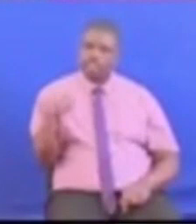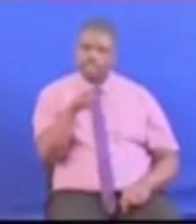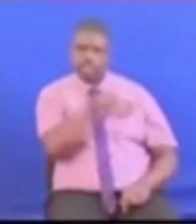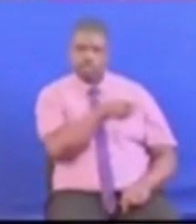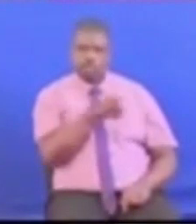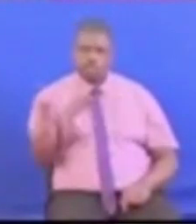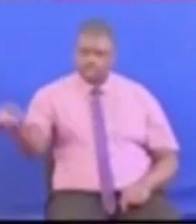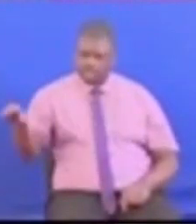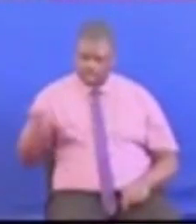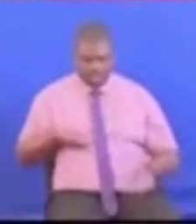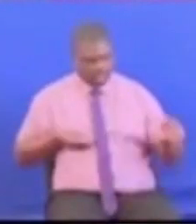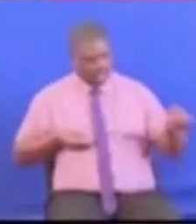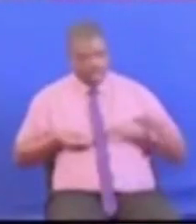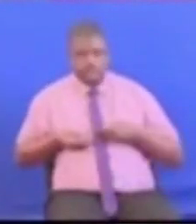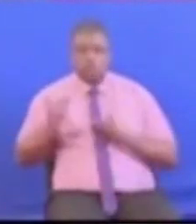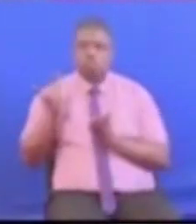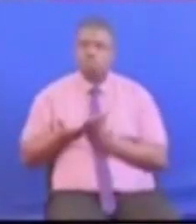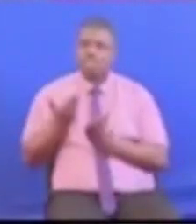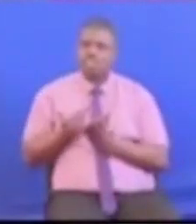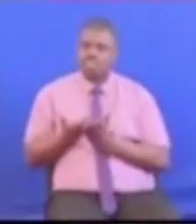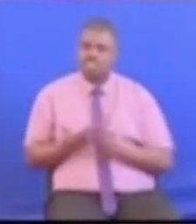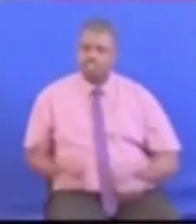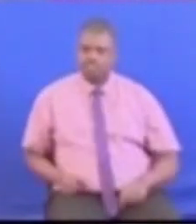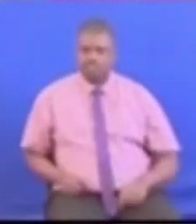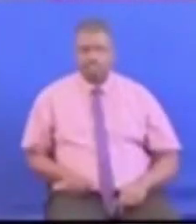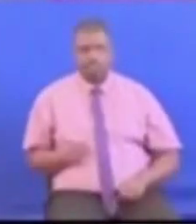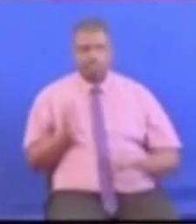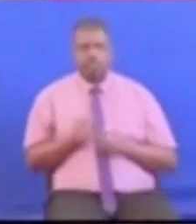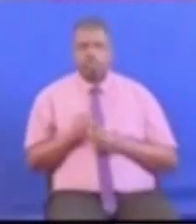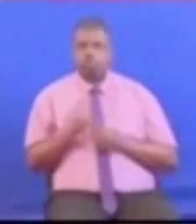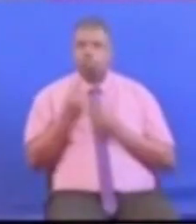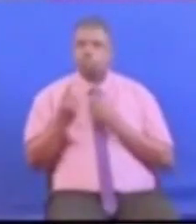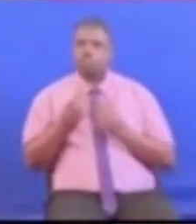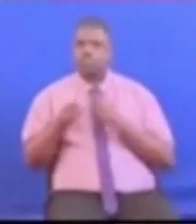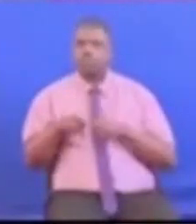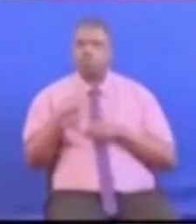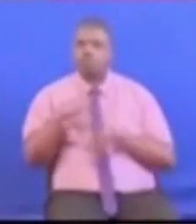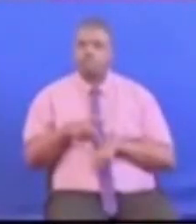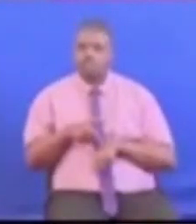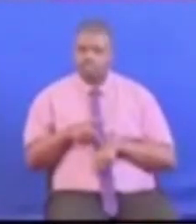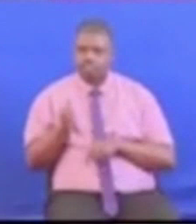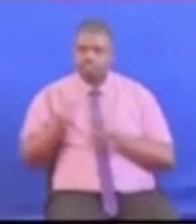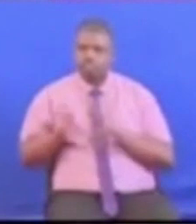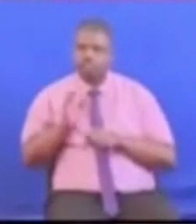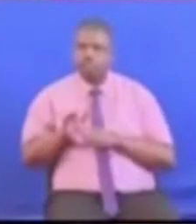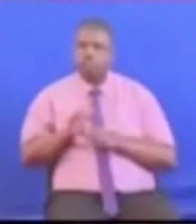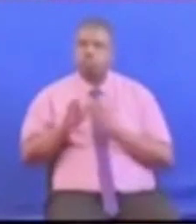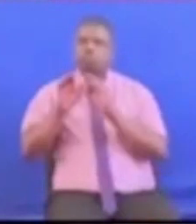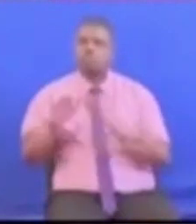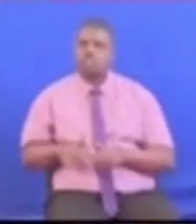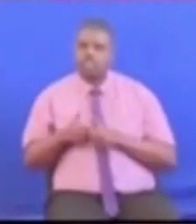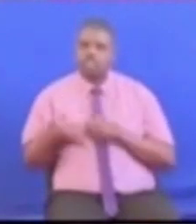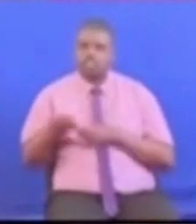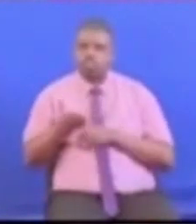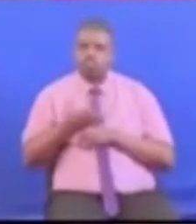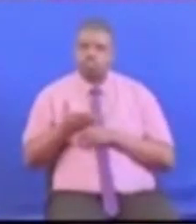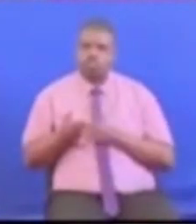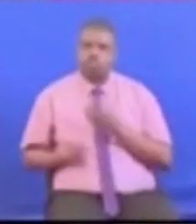kuleta bungeni uthibitisho wa tuhuma walizozitoa wakati walipokuwa kitoa michango yao bungeni kuhusu